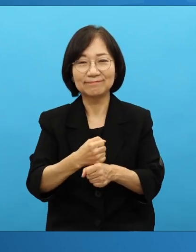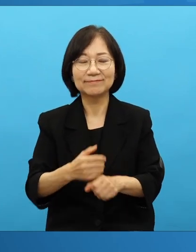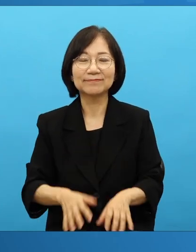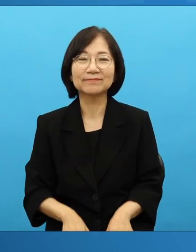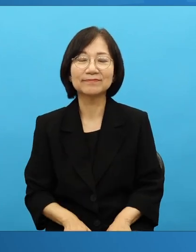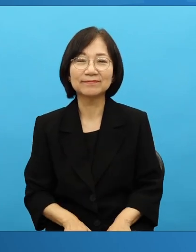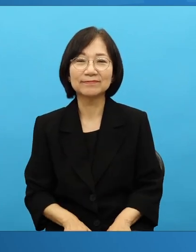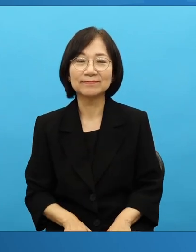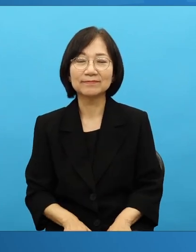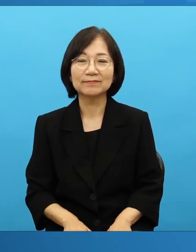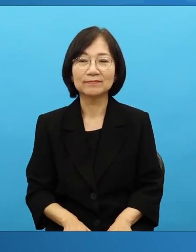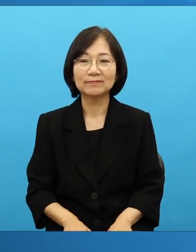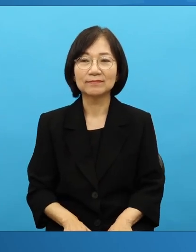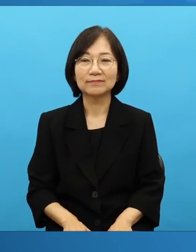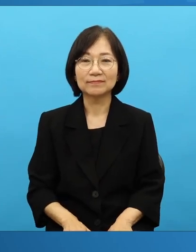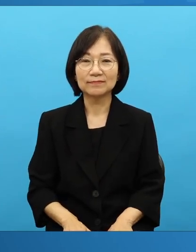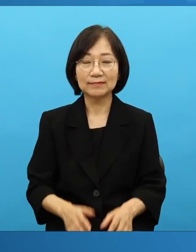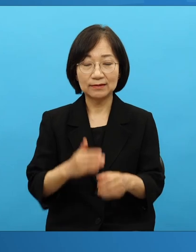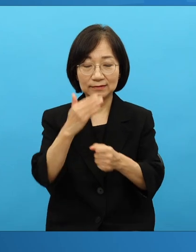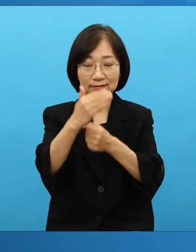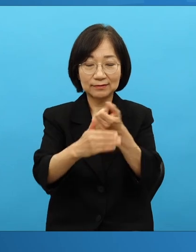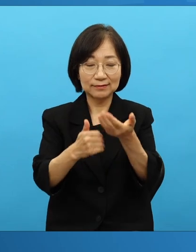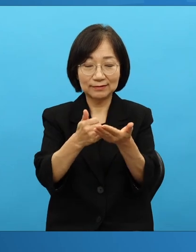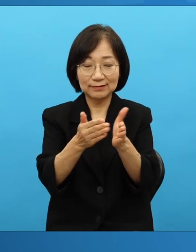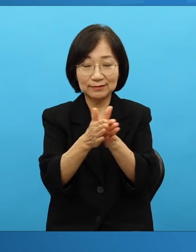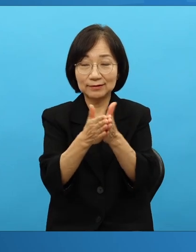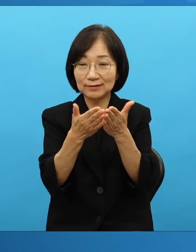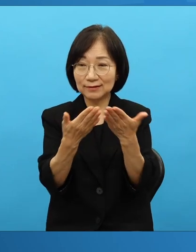성경에 보면요. 굉장한 거 세 가지가 나와요.